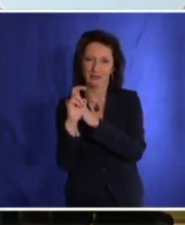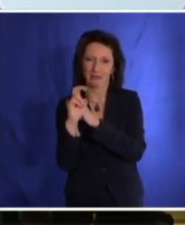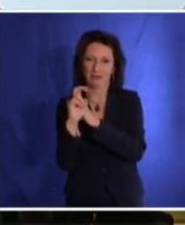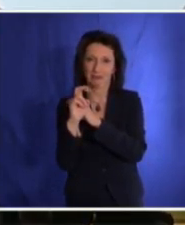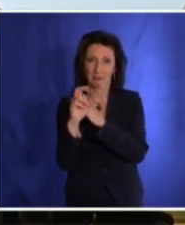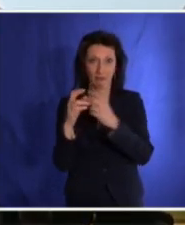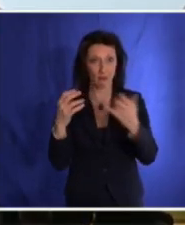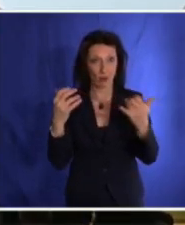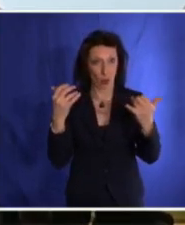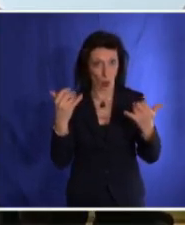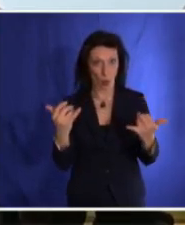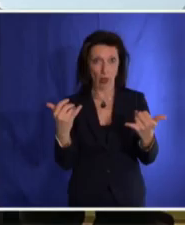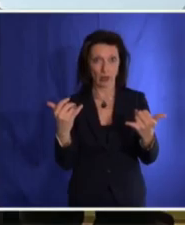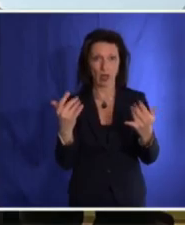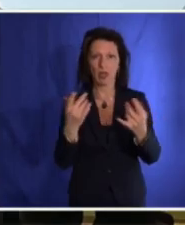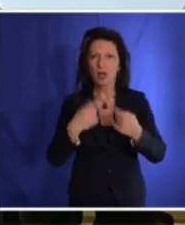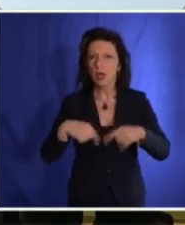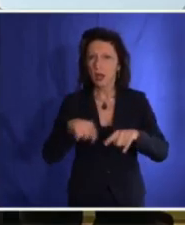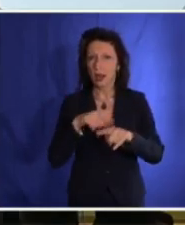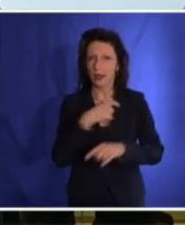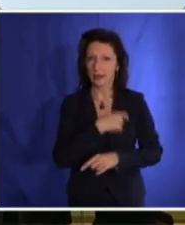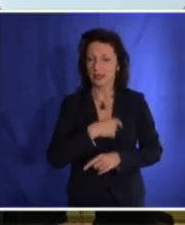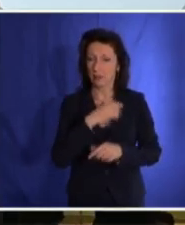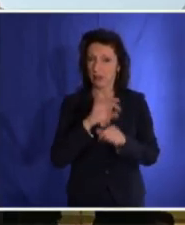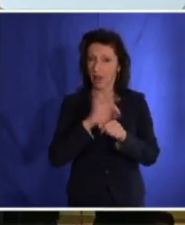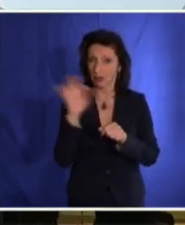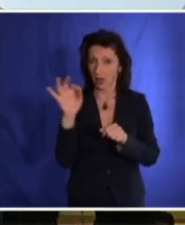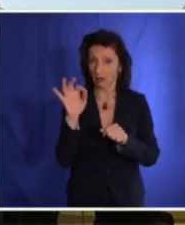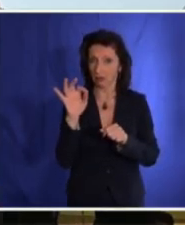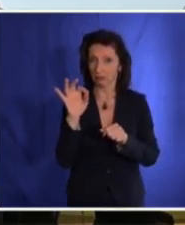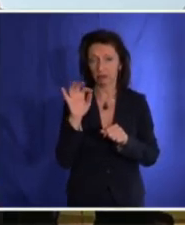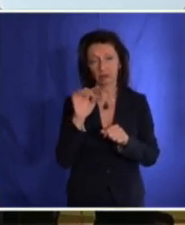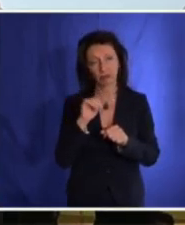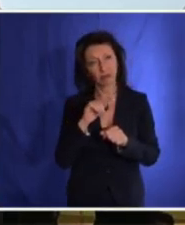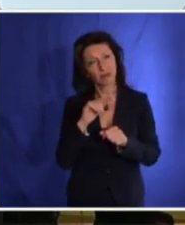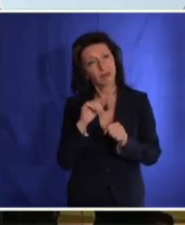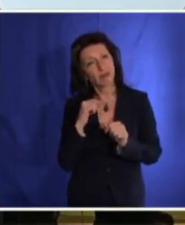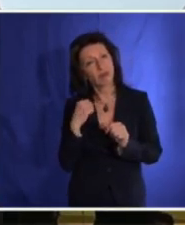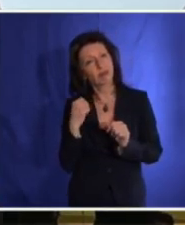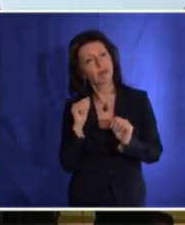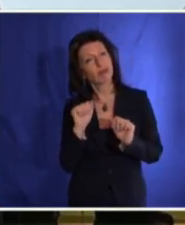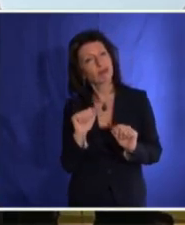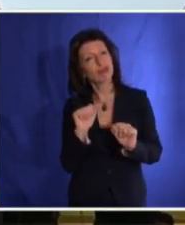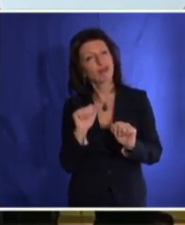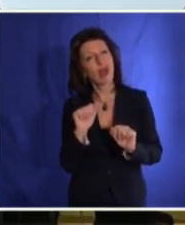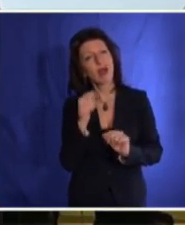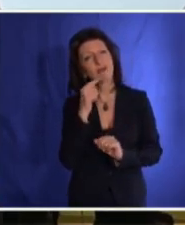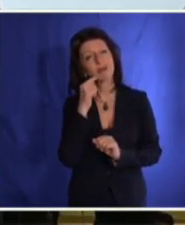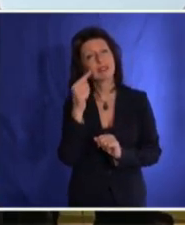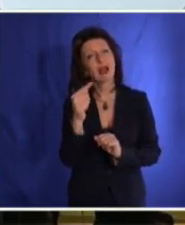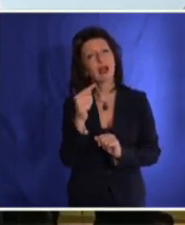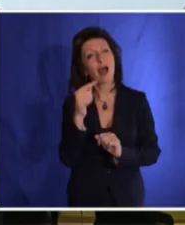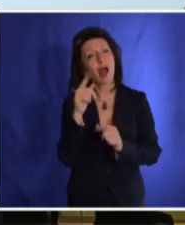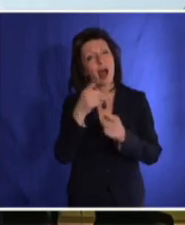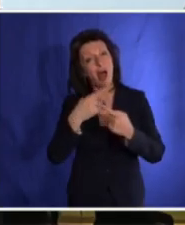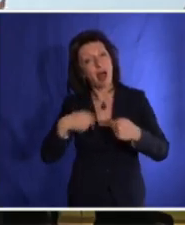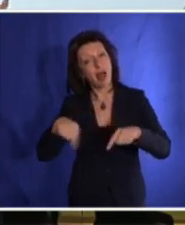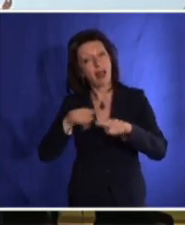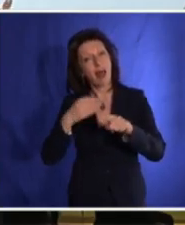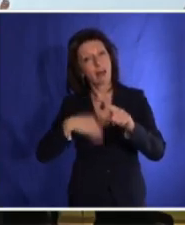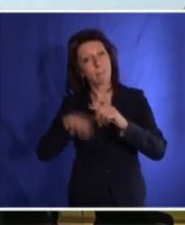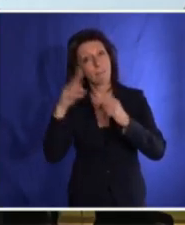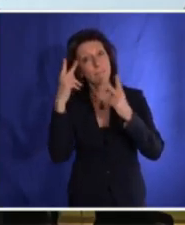Heute ist Landesparteitag. Und wir sagen immer, Land geht vor Partei. Das ist